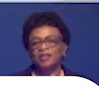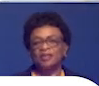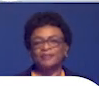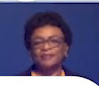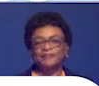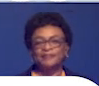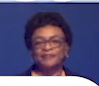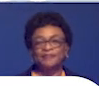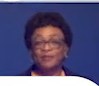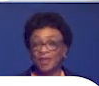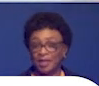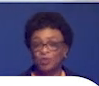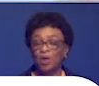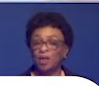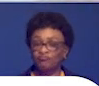sah